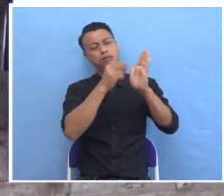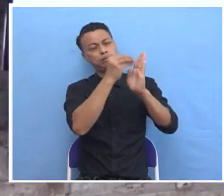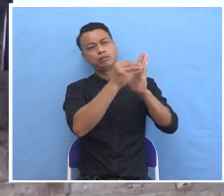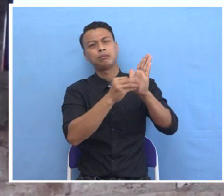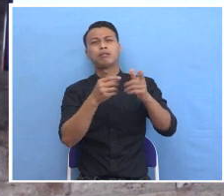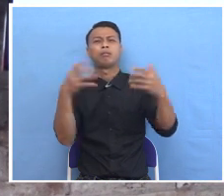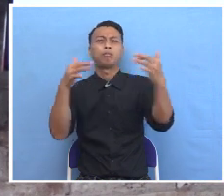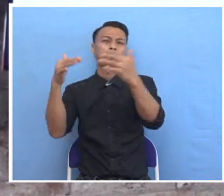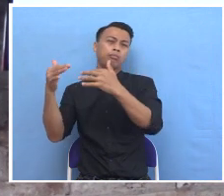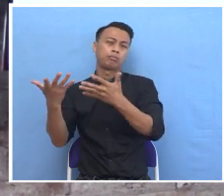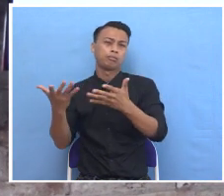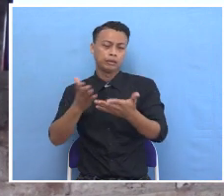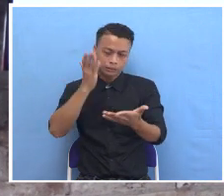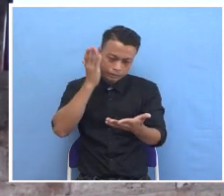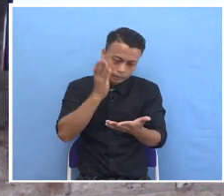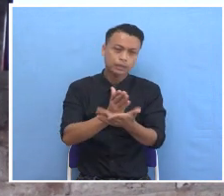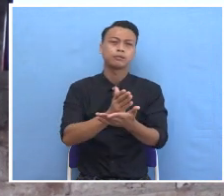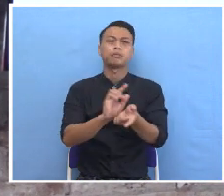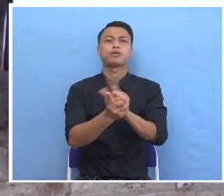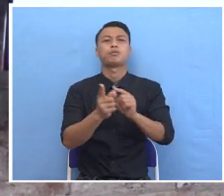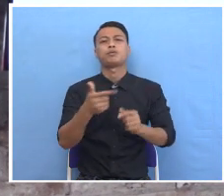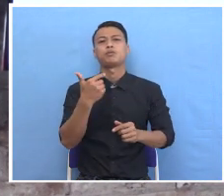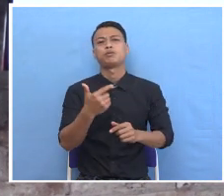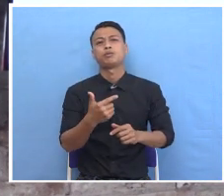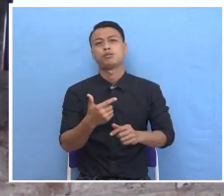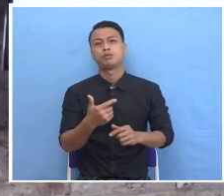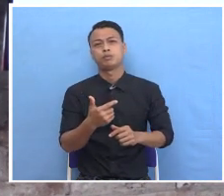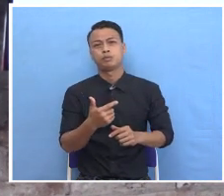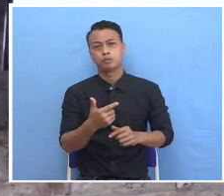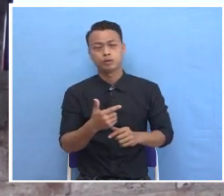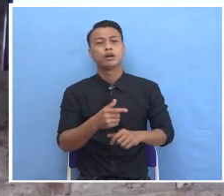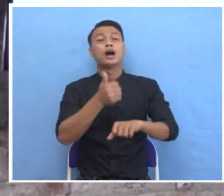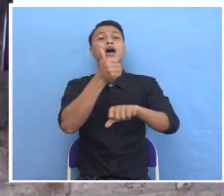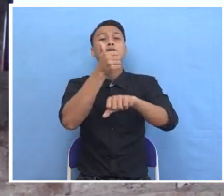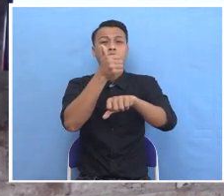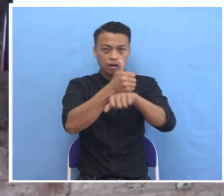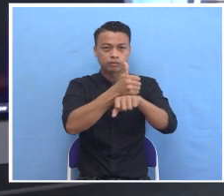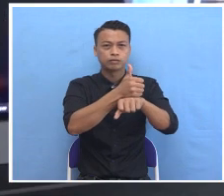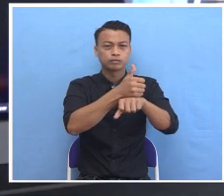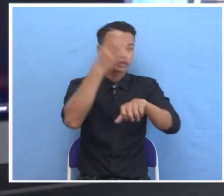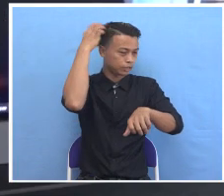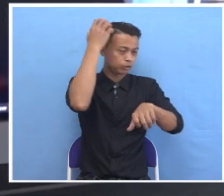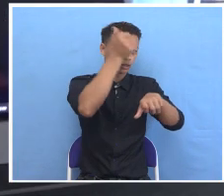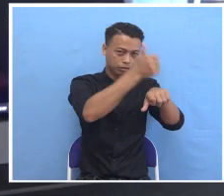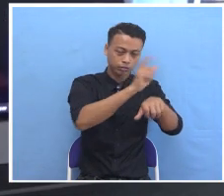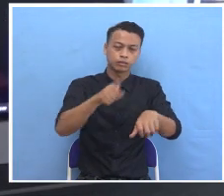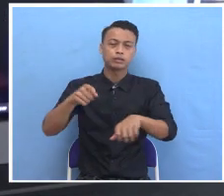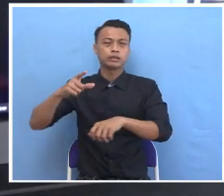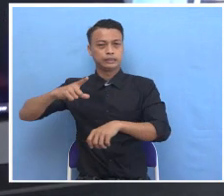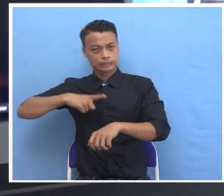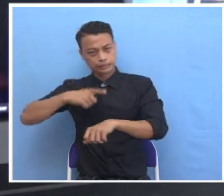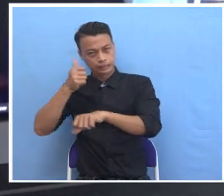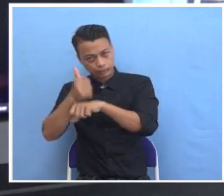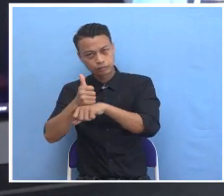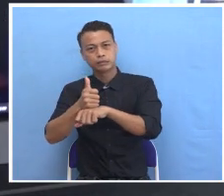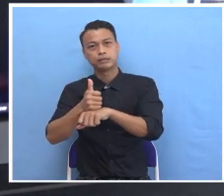င်ရွက်ကြမယ်။အဲ့ဒါတော့ကျွန်တော်တို့အဖြေပေးဖို့လူဒုကပေးစရာမလိုပါဘူးလူဒုကတော့ဒီဆန္ဒတွေရှိနေတာပါအ